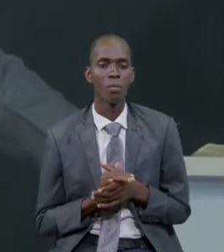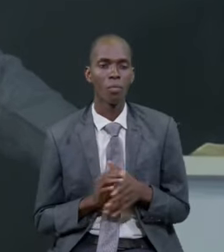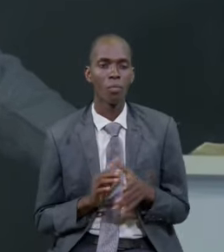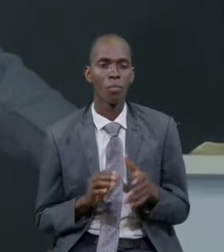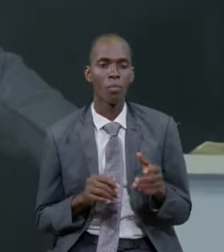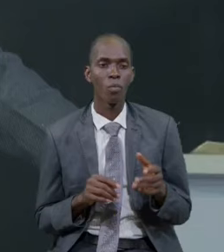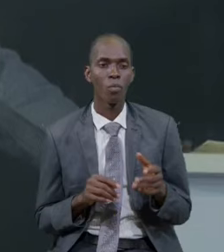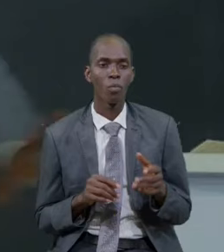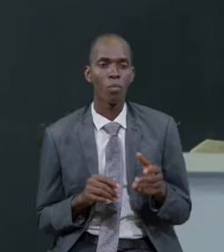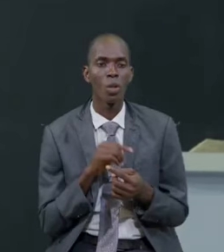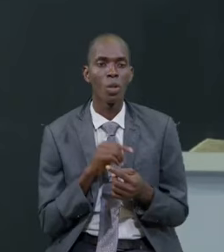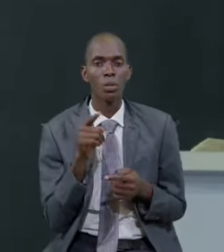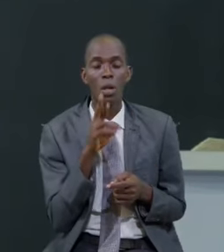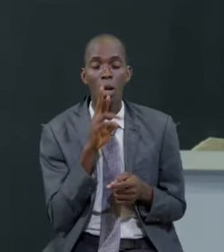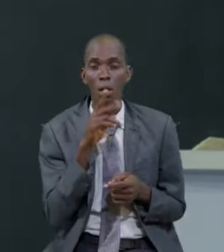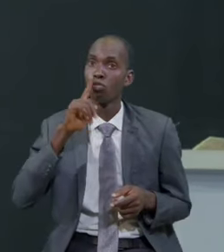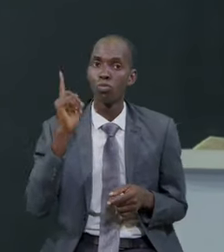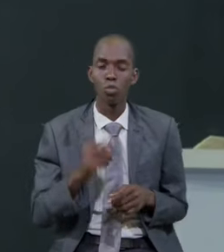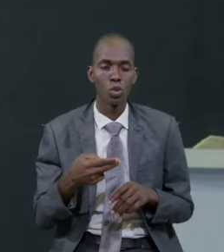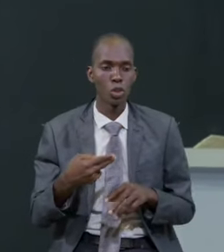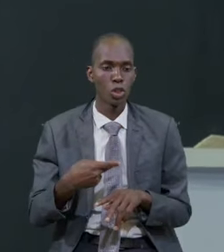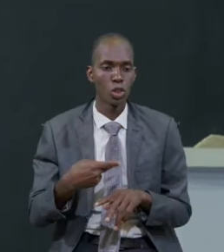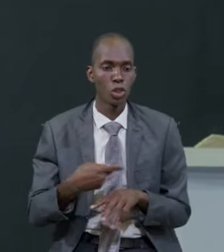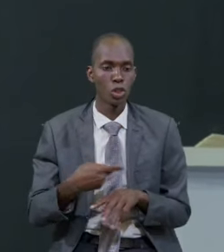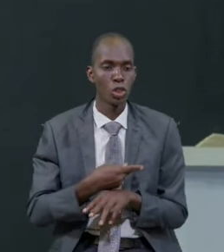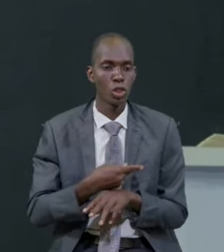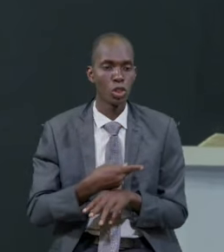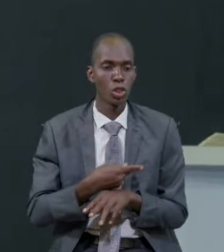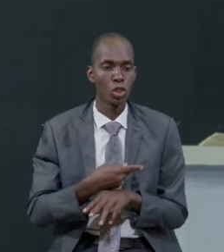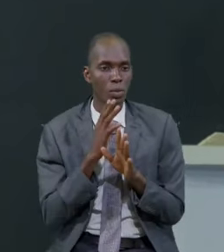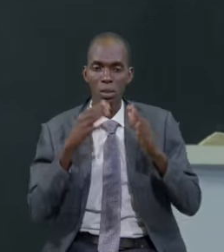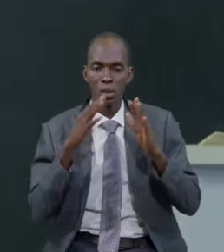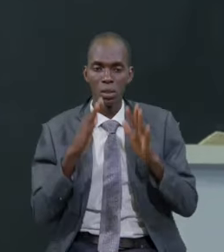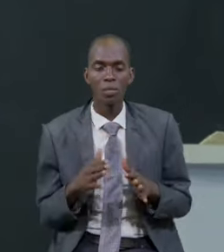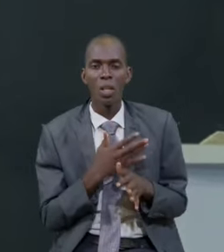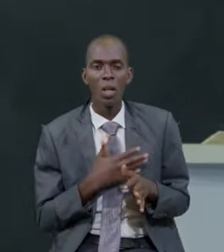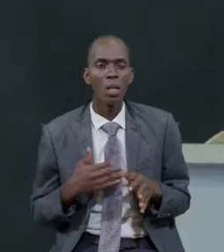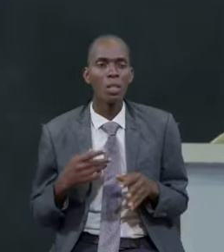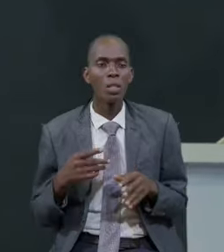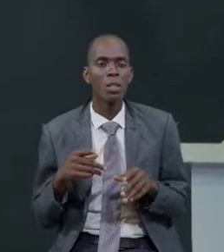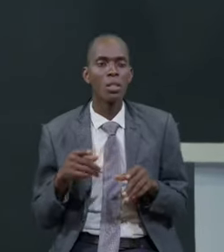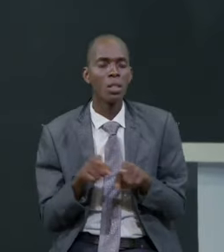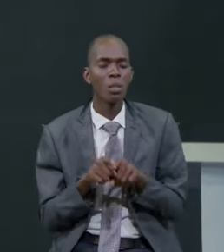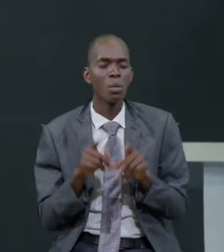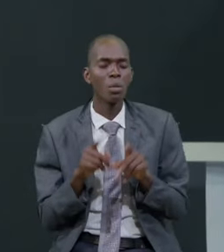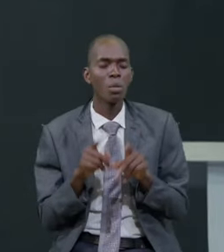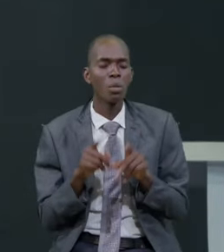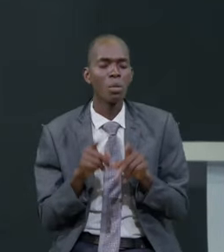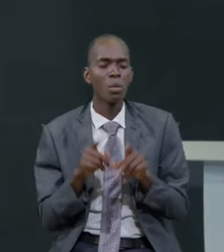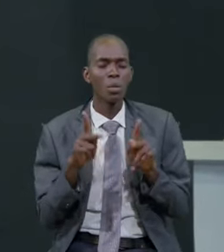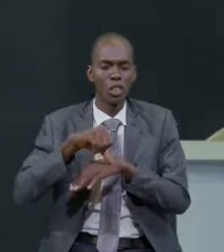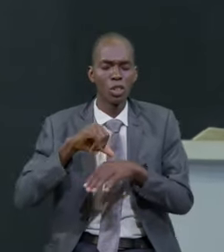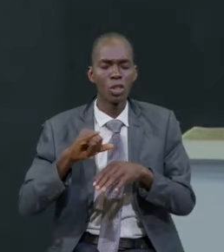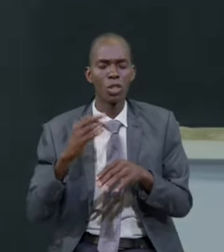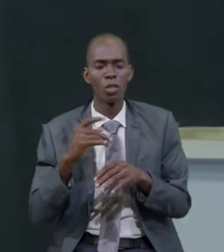un vrai dirigeant, et une personne qui a l'onction de l'esprit, tu enseigneras